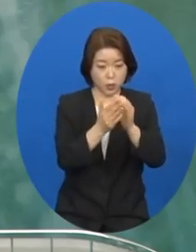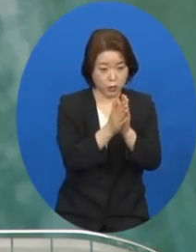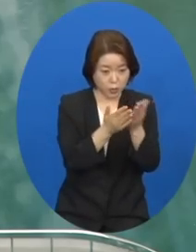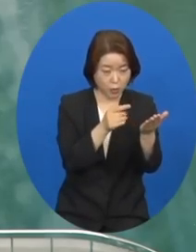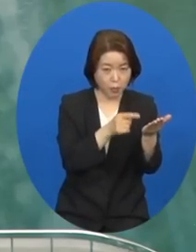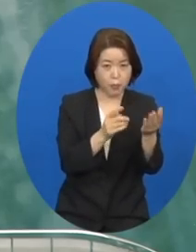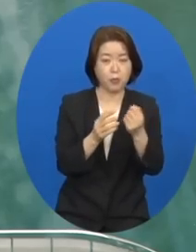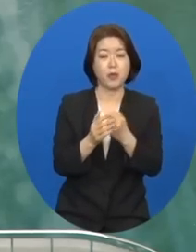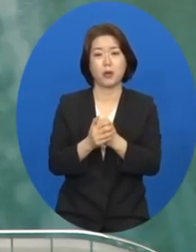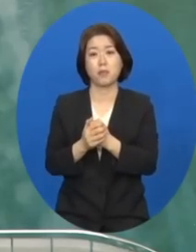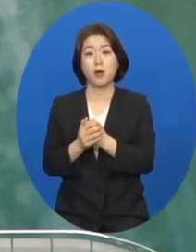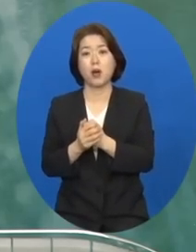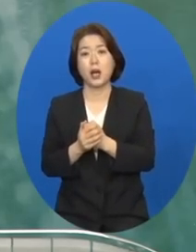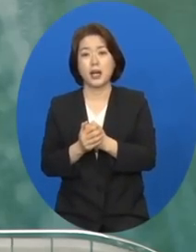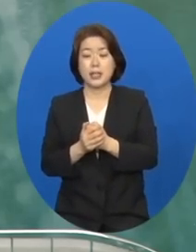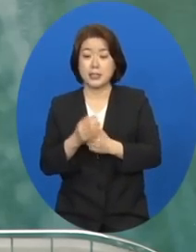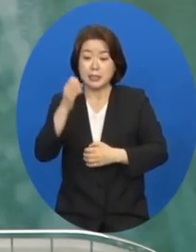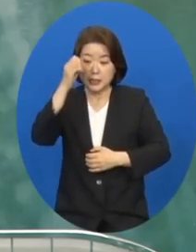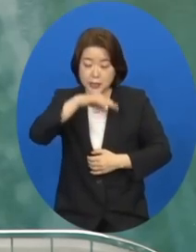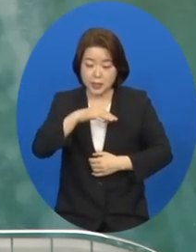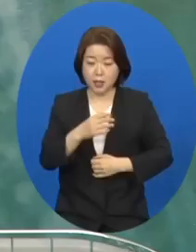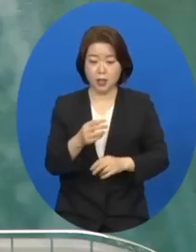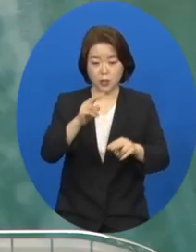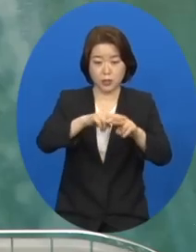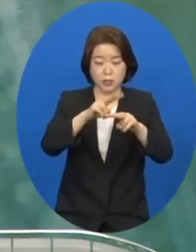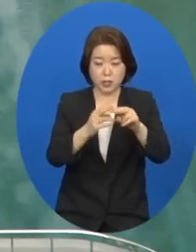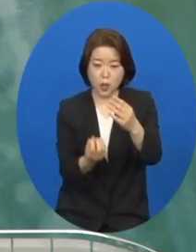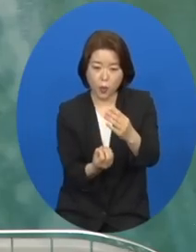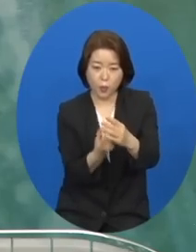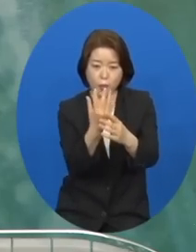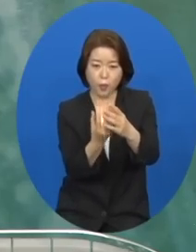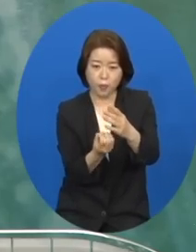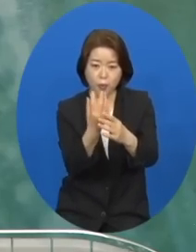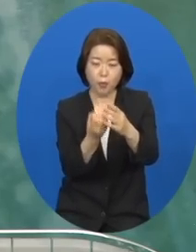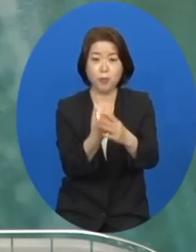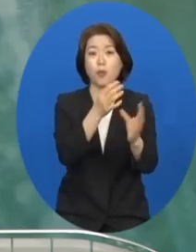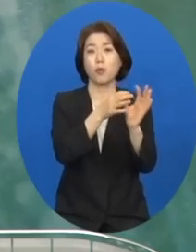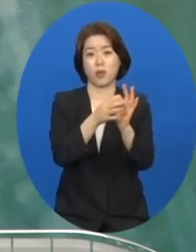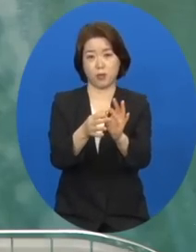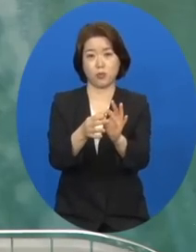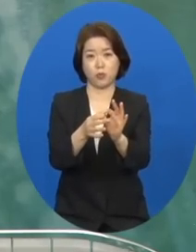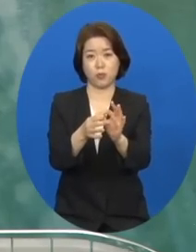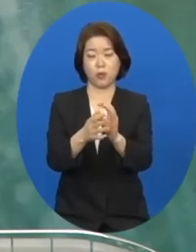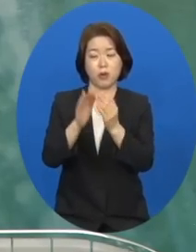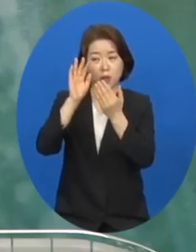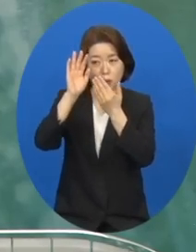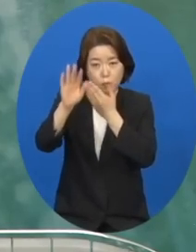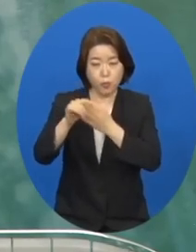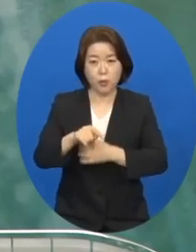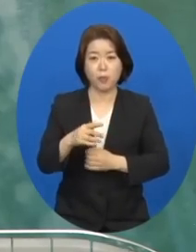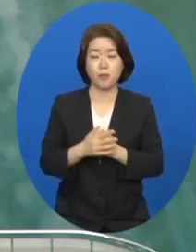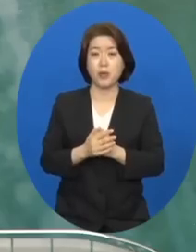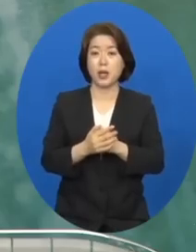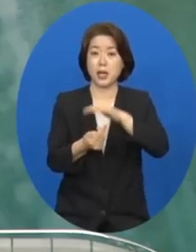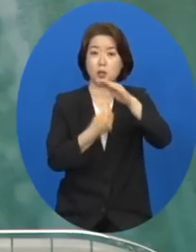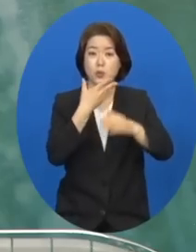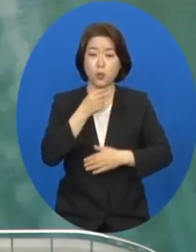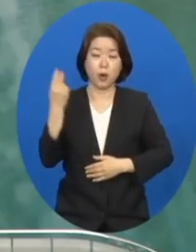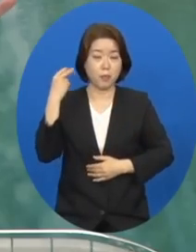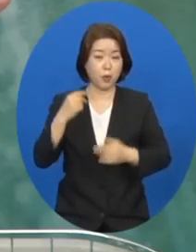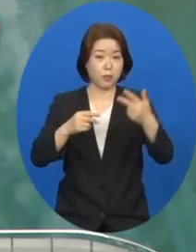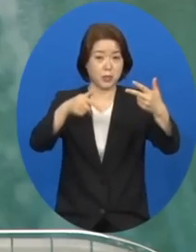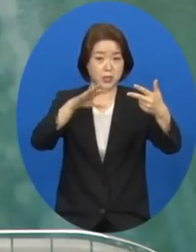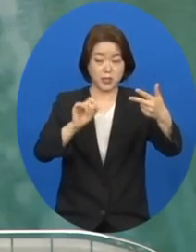스프링이 라고 되어있어요 그래서 그냥 솟아나는 샘물이 줘 너무 귀한 것인데 나중에 가면 요한복음 7장 가 저는요 이